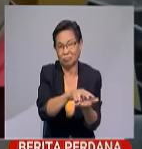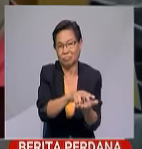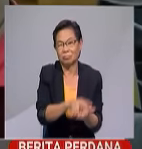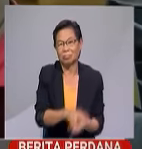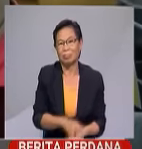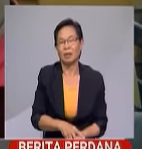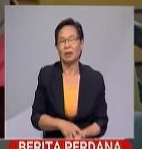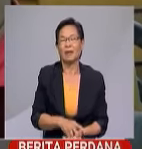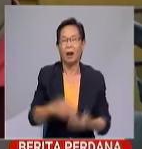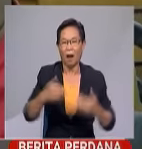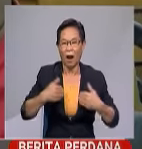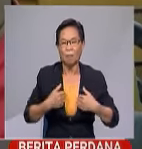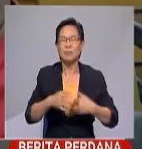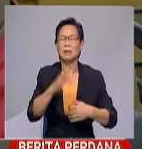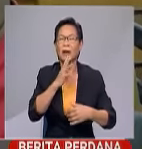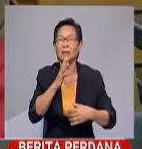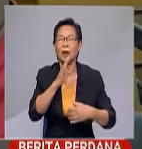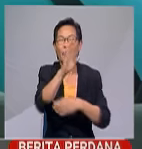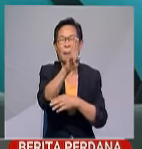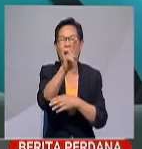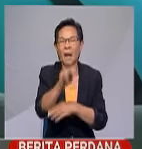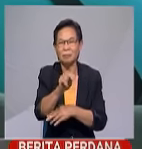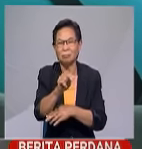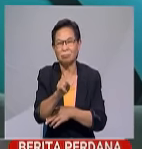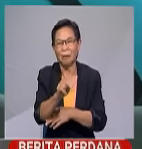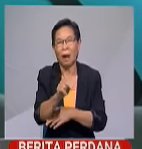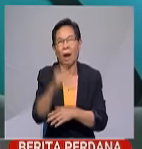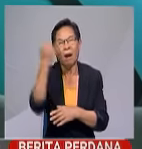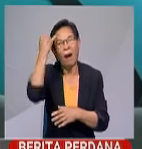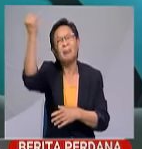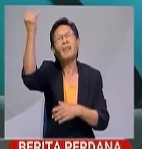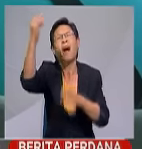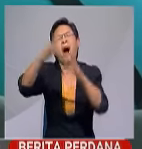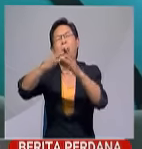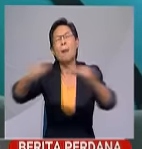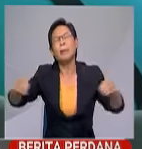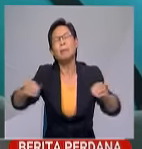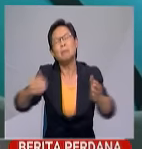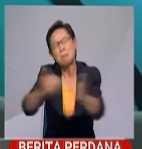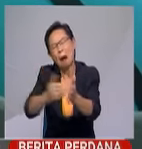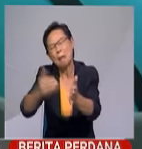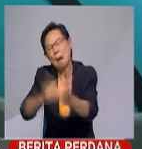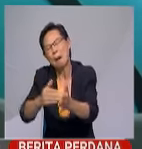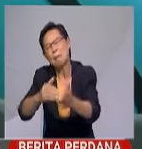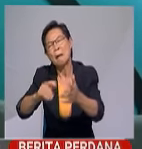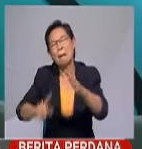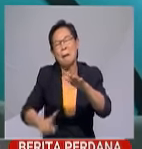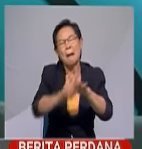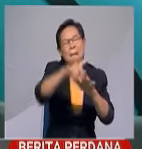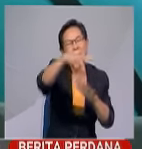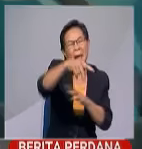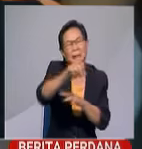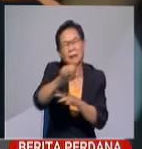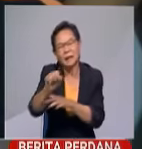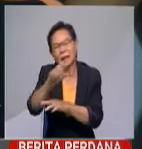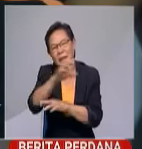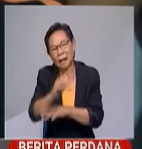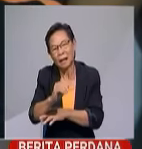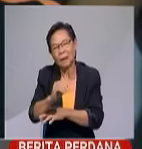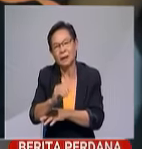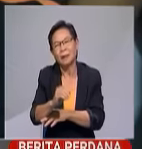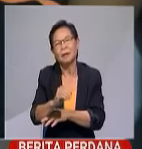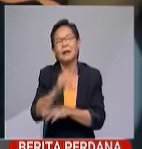Dalam pada itu, beliau turut menyatakan bahawa BN juga kehabisan modal apabila seringkali memainkan isu PSS sedangkan